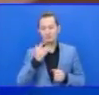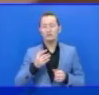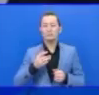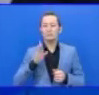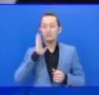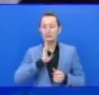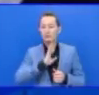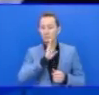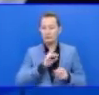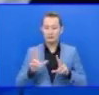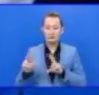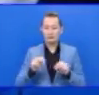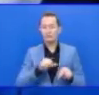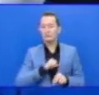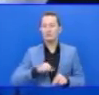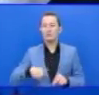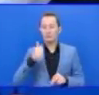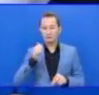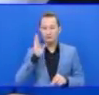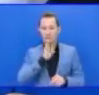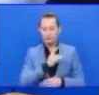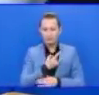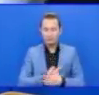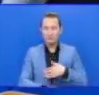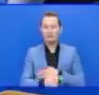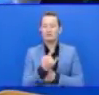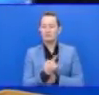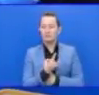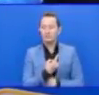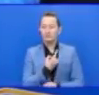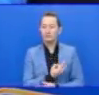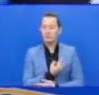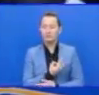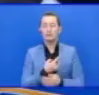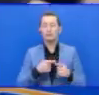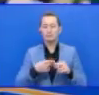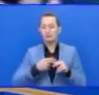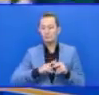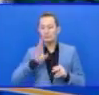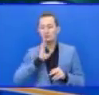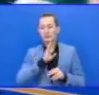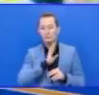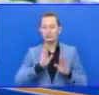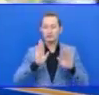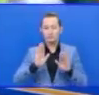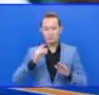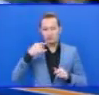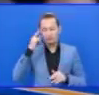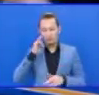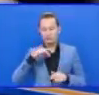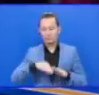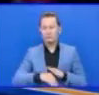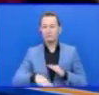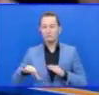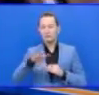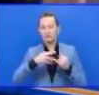әйел бақыты ең әуелі ана болып сәби сүйуде. Өзінің аналық қасиет арқылы әйел тек отанасы ғана емес.